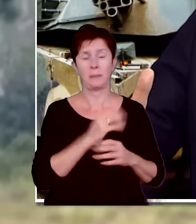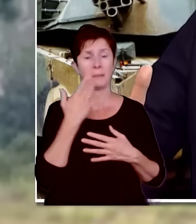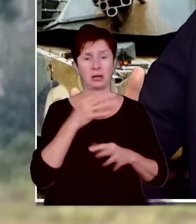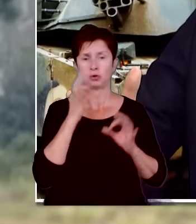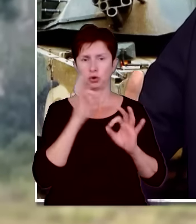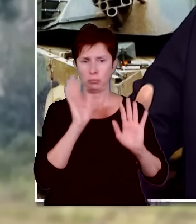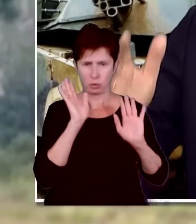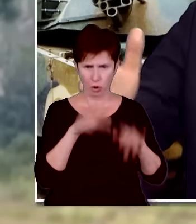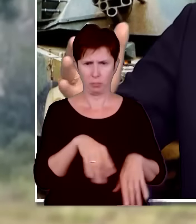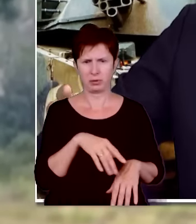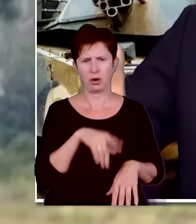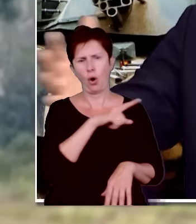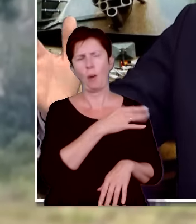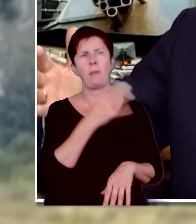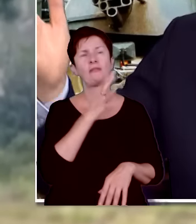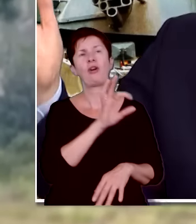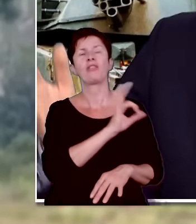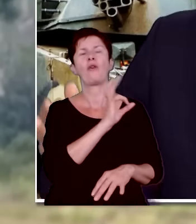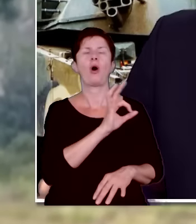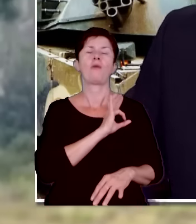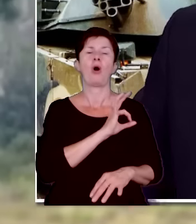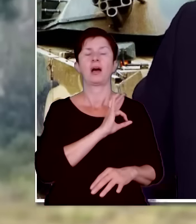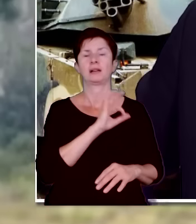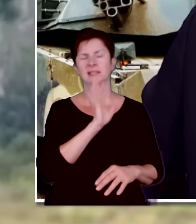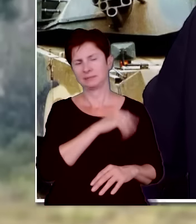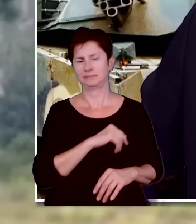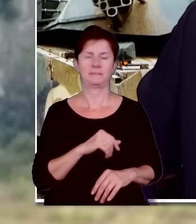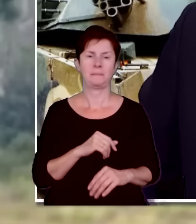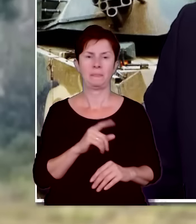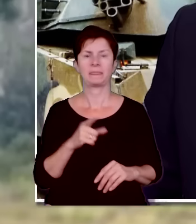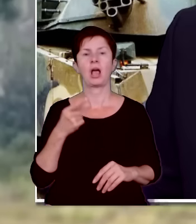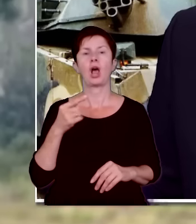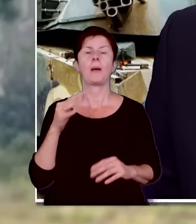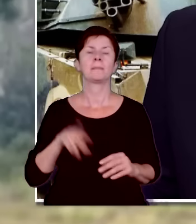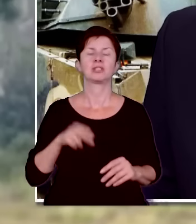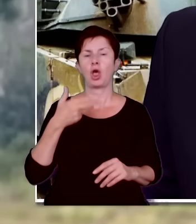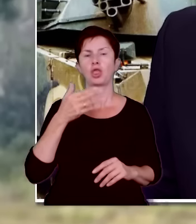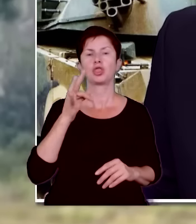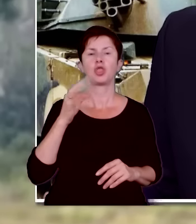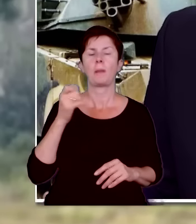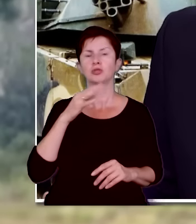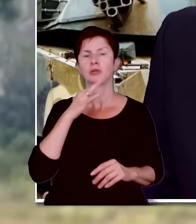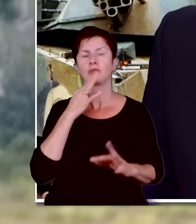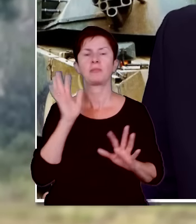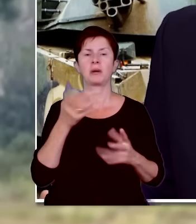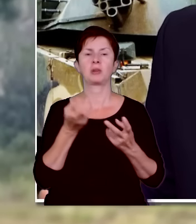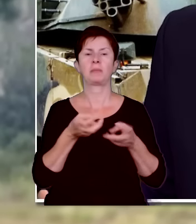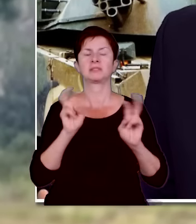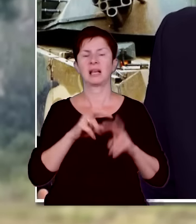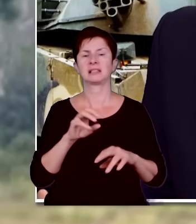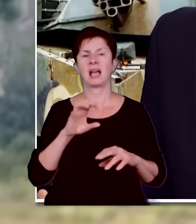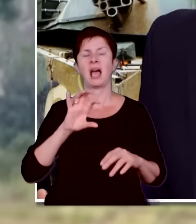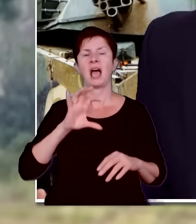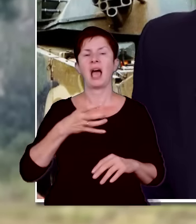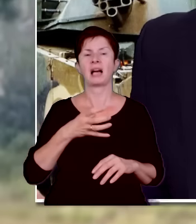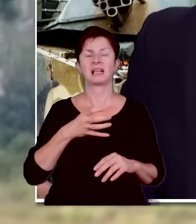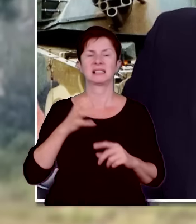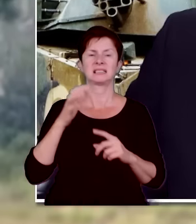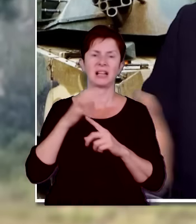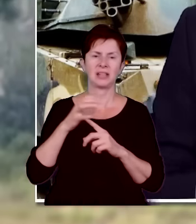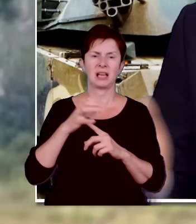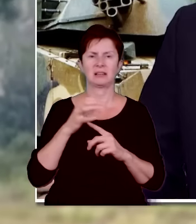sukcesy prawda słyszę że minister Tomczyk No znowu prawda ogłasza powstanie agencji satelitarnej PR zdolności